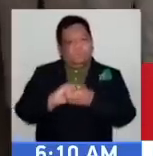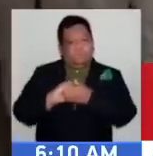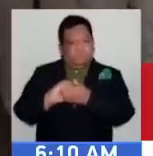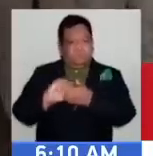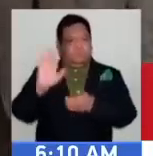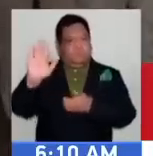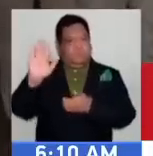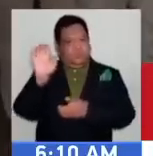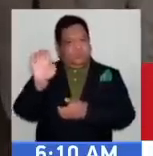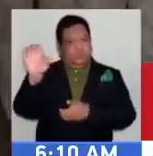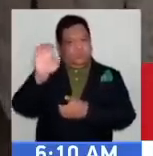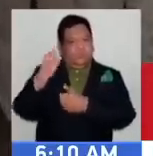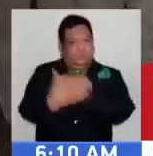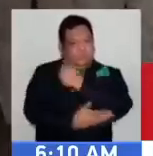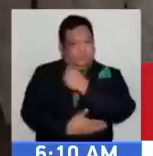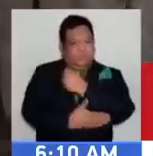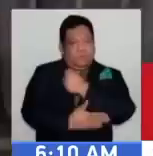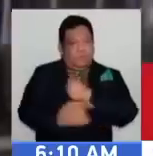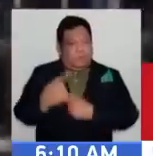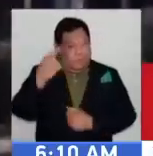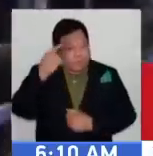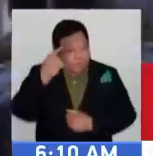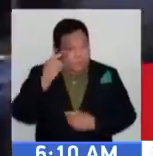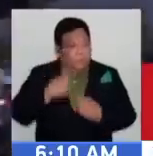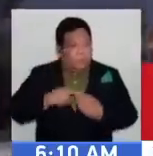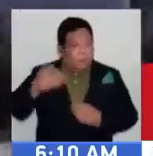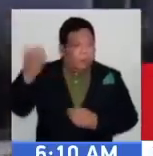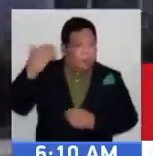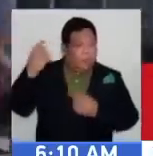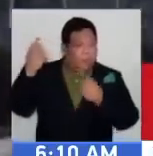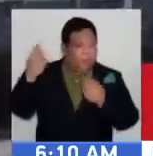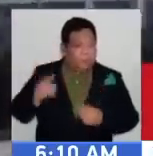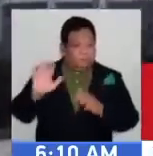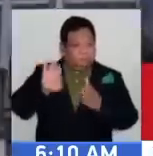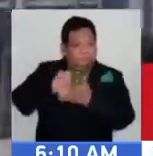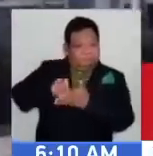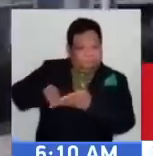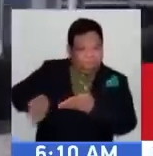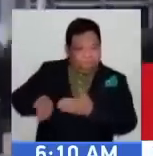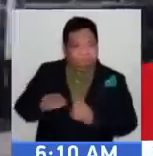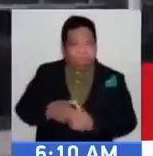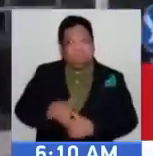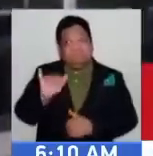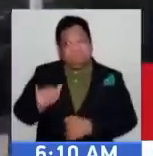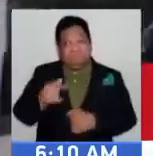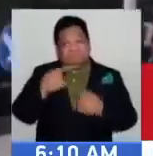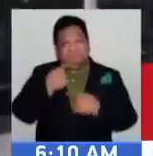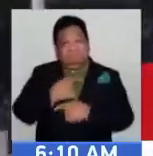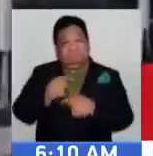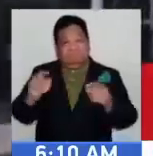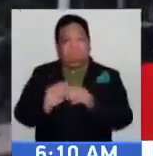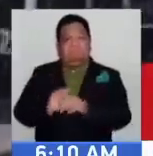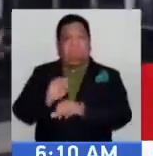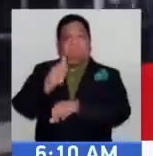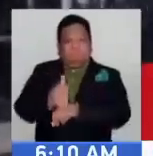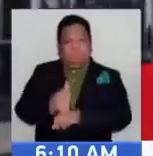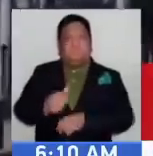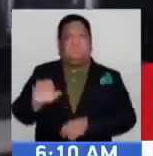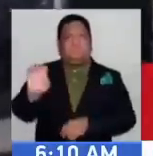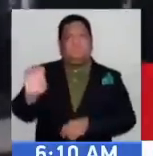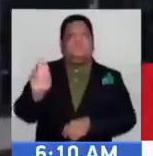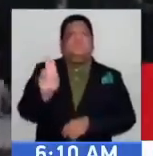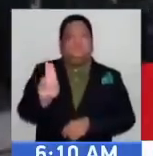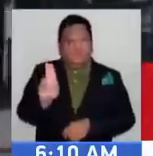kanilang isipan ang mga nakaraang digmaan. Ang deklarasyong ito ang nagtatag ng European Communities na ngayon ay